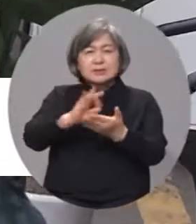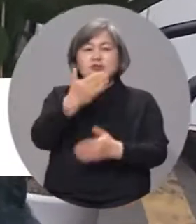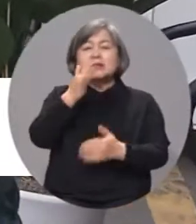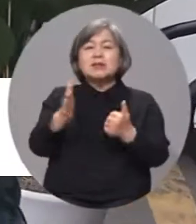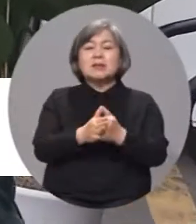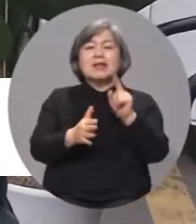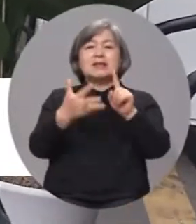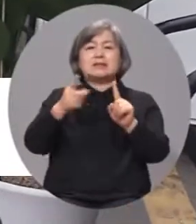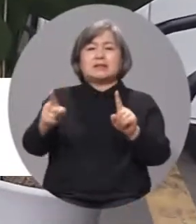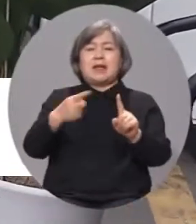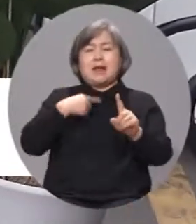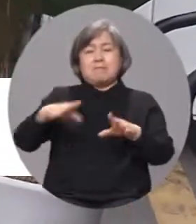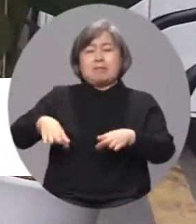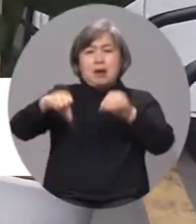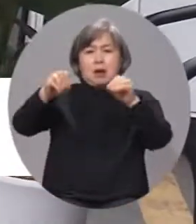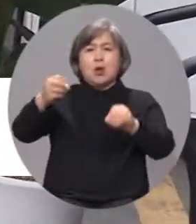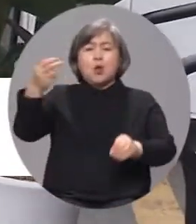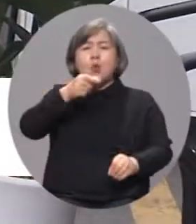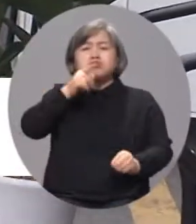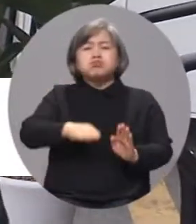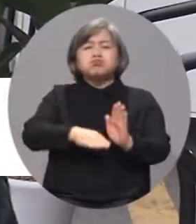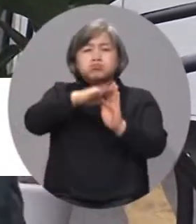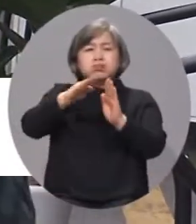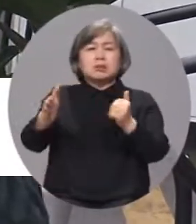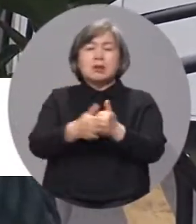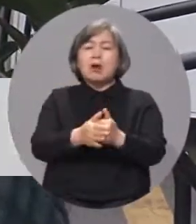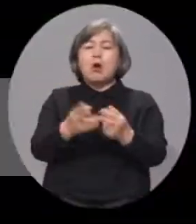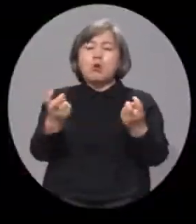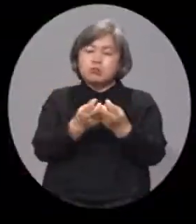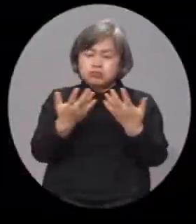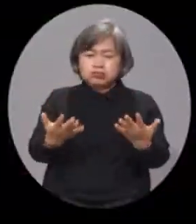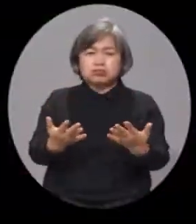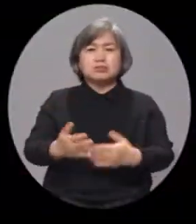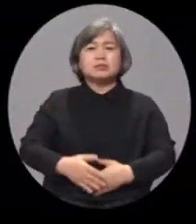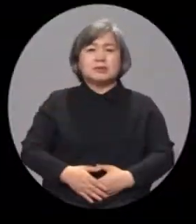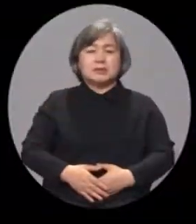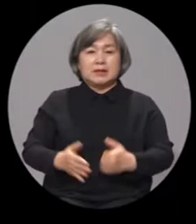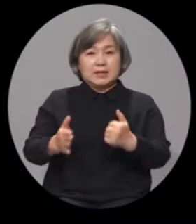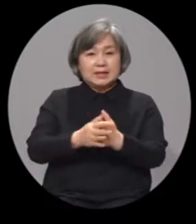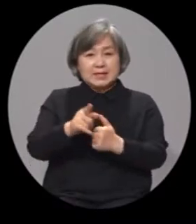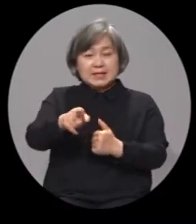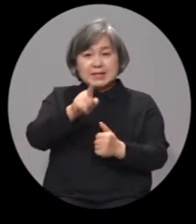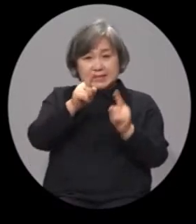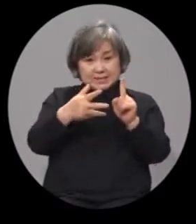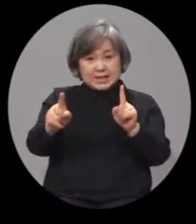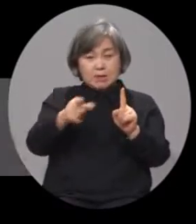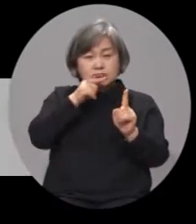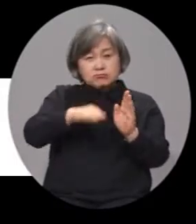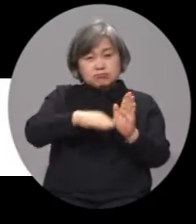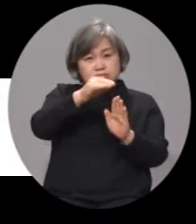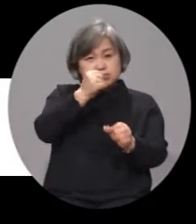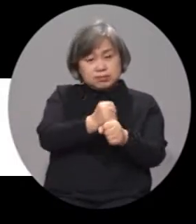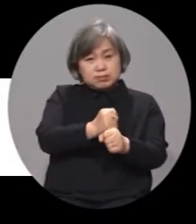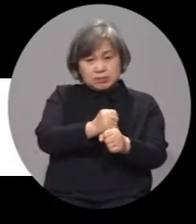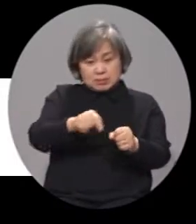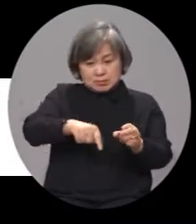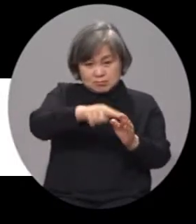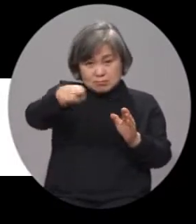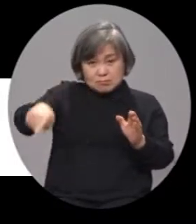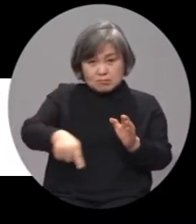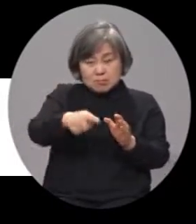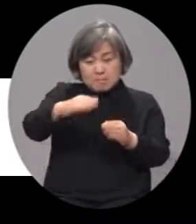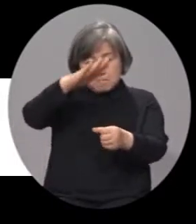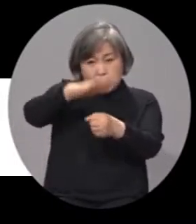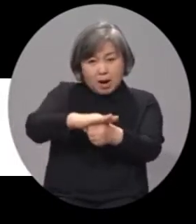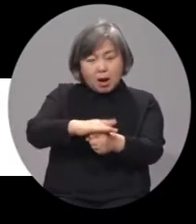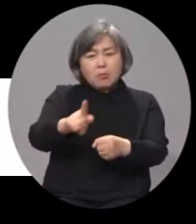1차 때는 제가 말렸어요. 그런데 어제 또 물 잠겼기 때문에 좀 내놓은 거예요. 사흘 전 1차 침수 당시 부유물이 맨홀 구멍을 막은